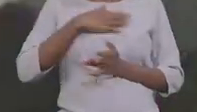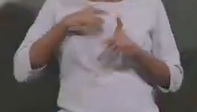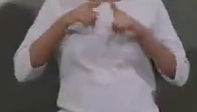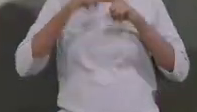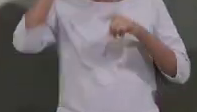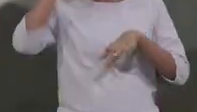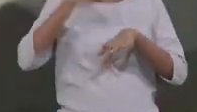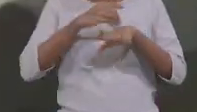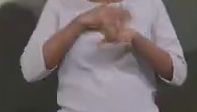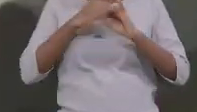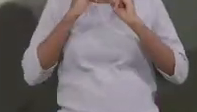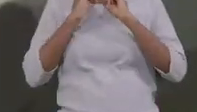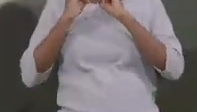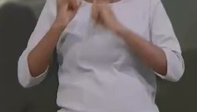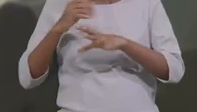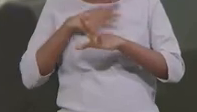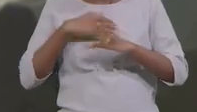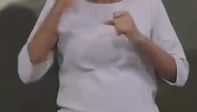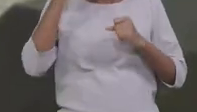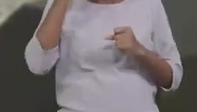la sagesse, l'intelligence,